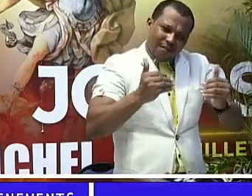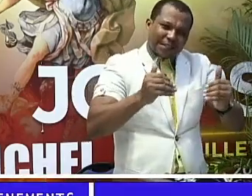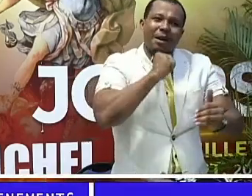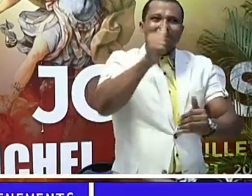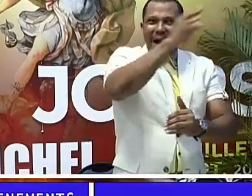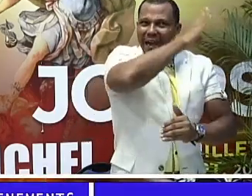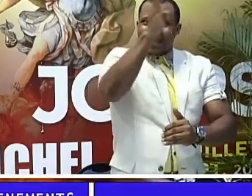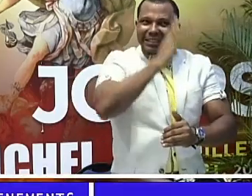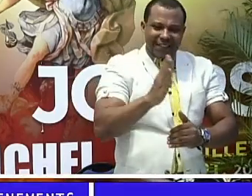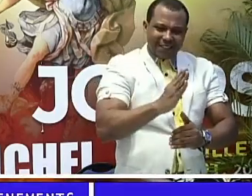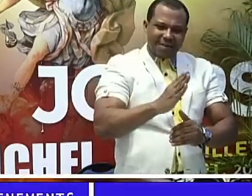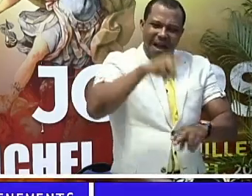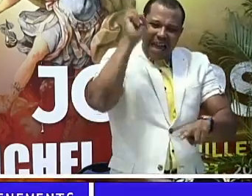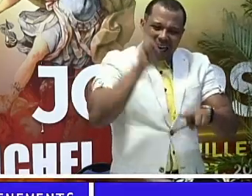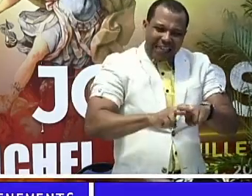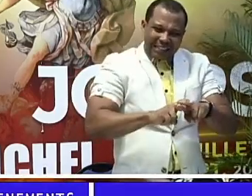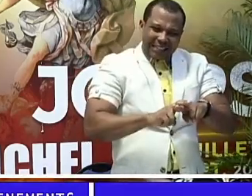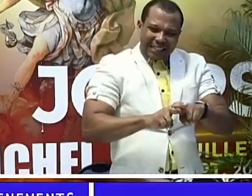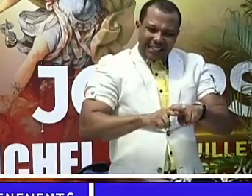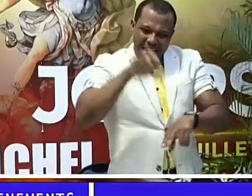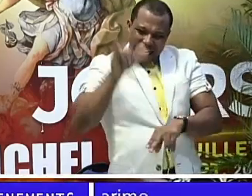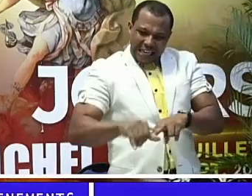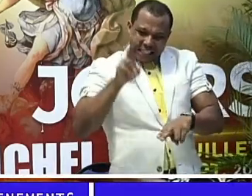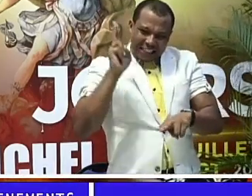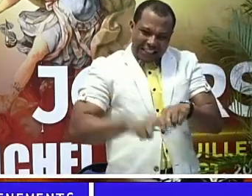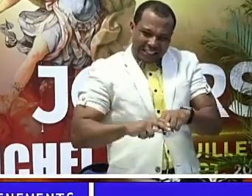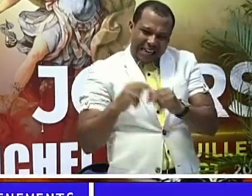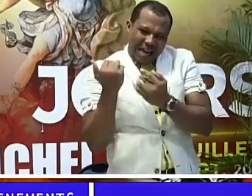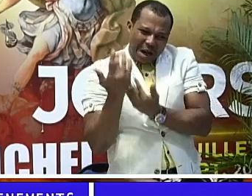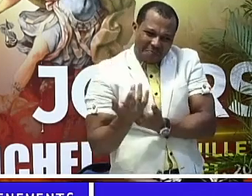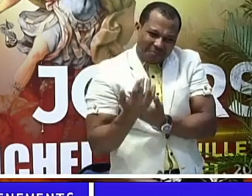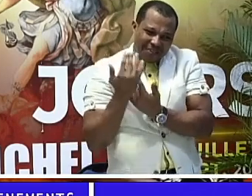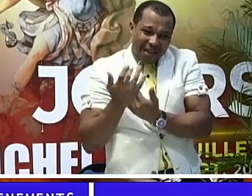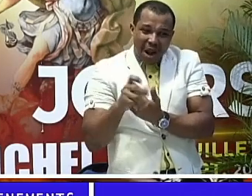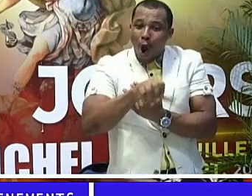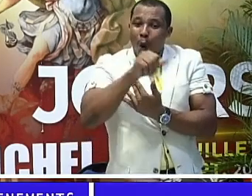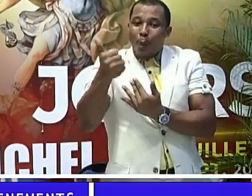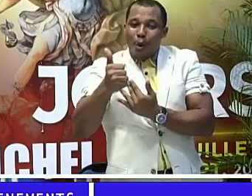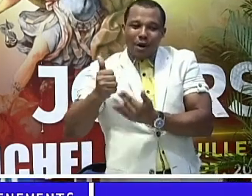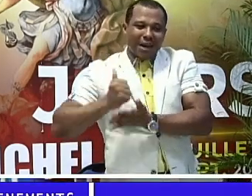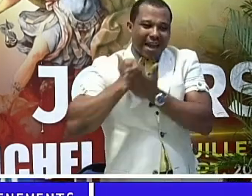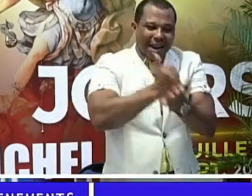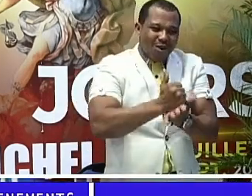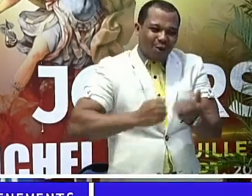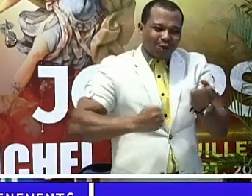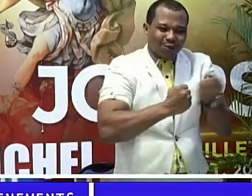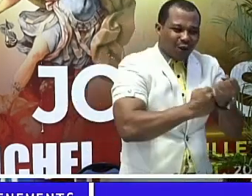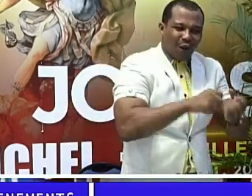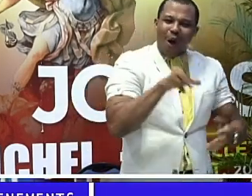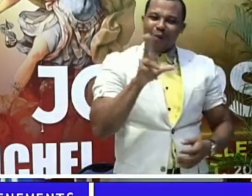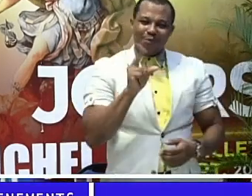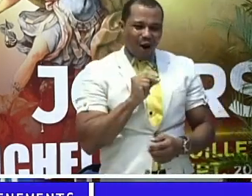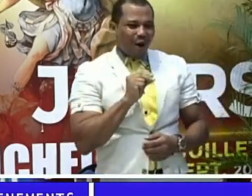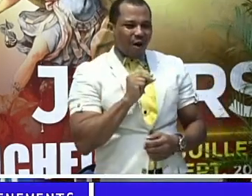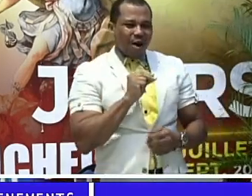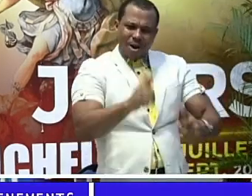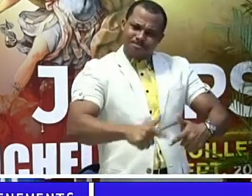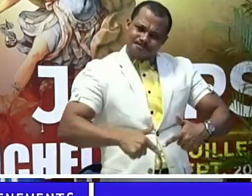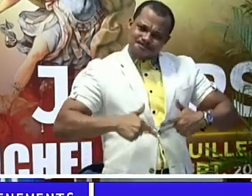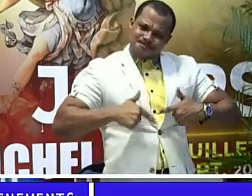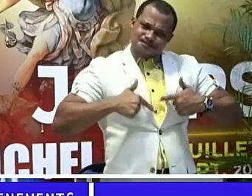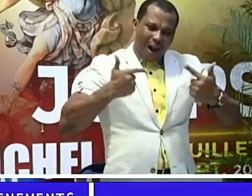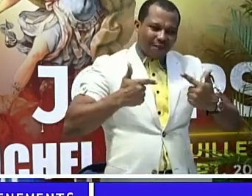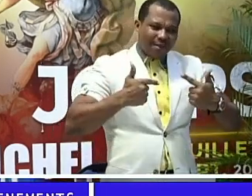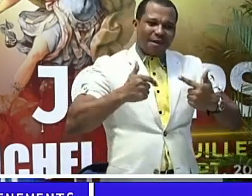rester croisé bras ou laguer la vie ou sous compte monde. Non. La vie ne